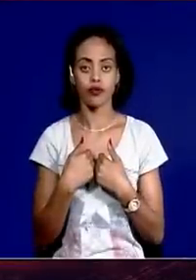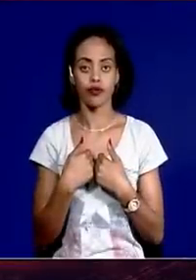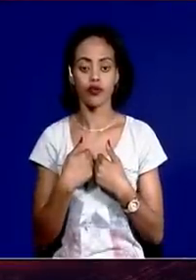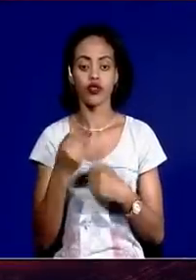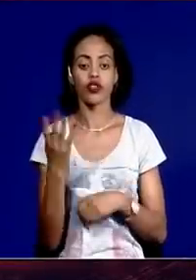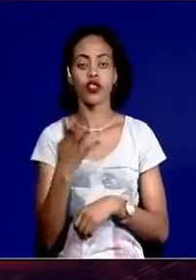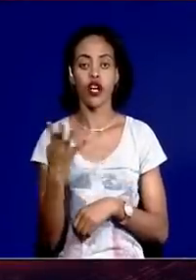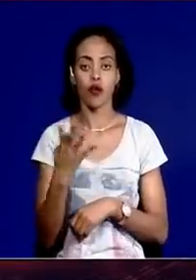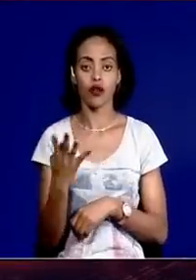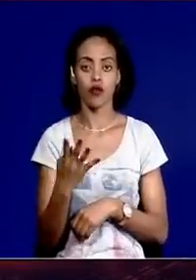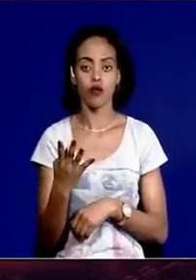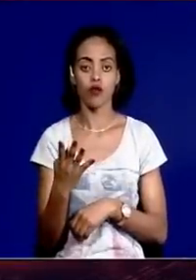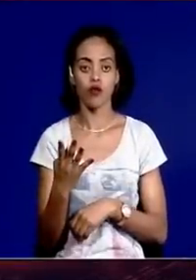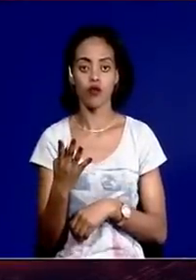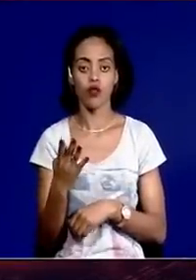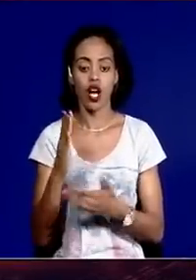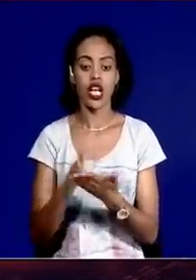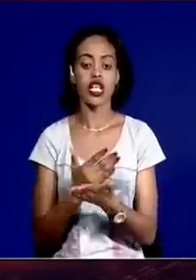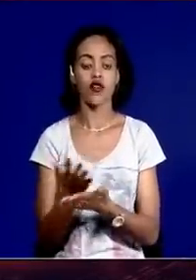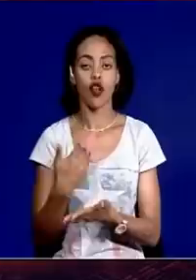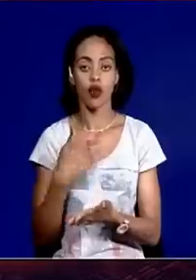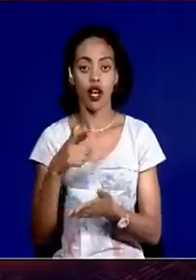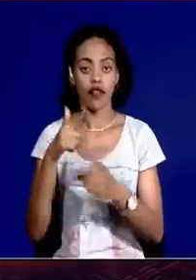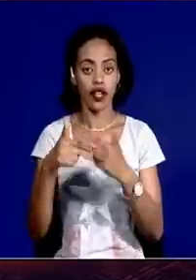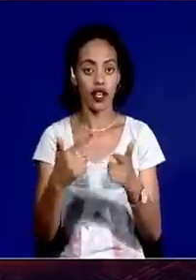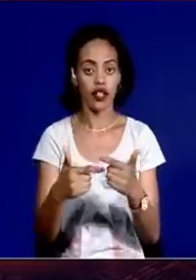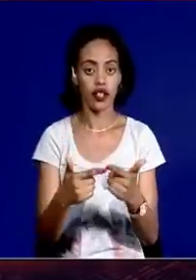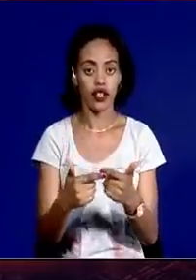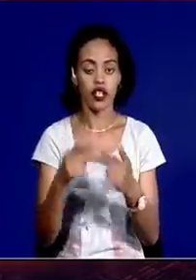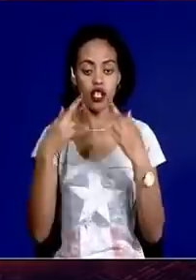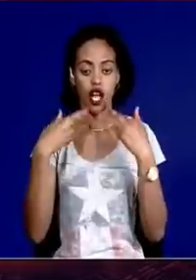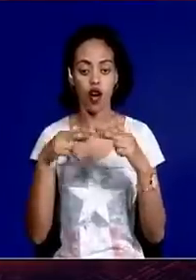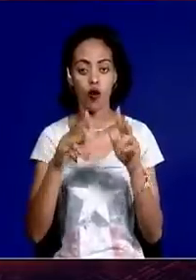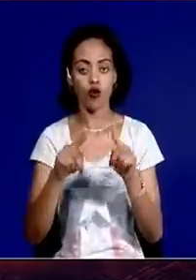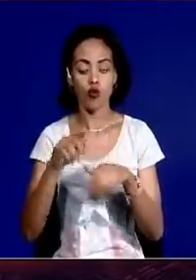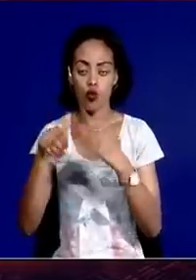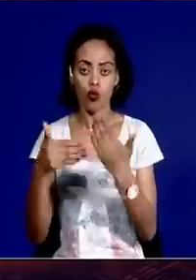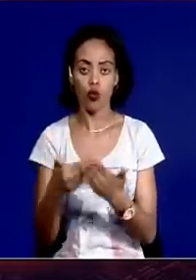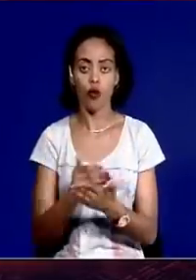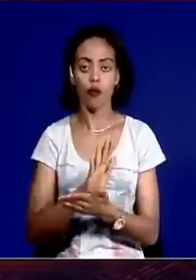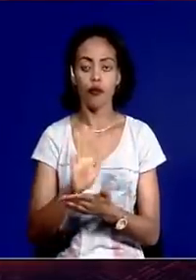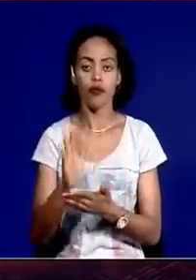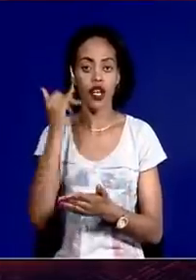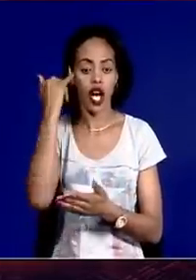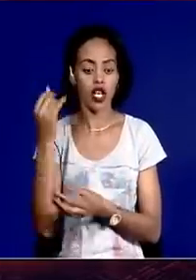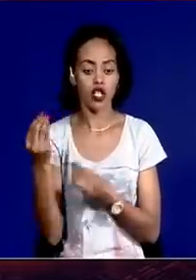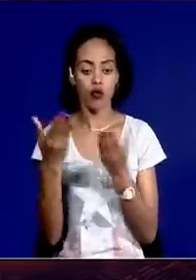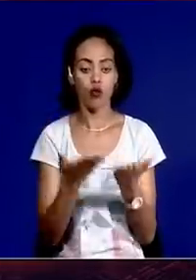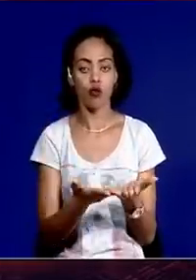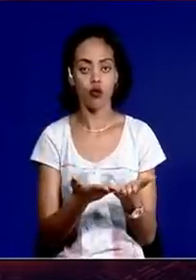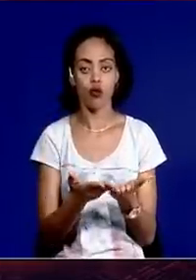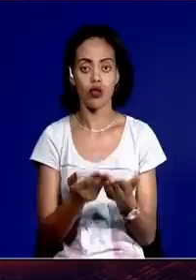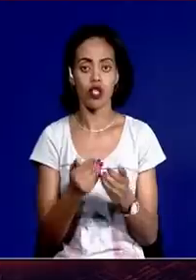أيام. أسات فينا من نفط خيدي. تأواجون كلهم حساب كله.